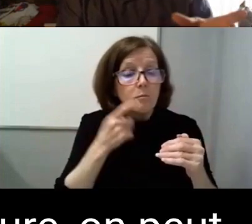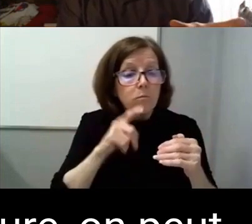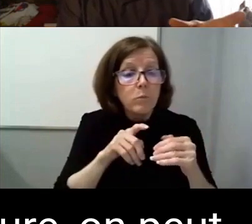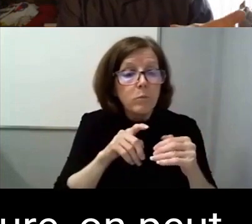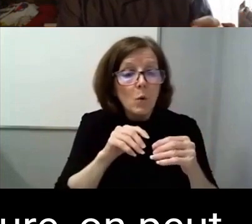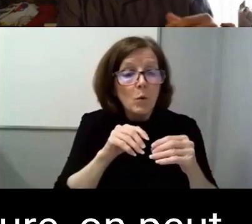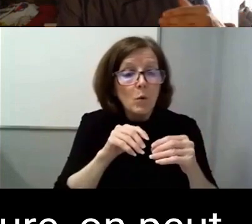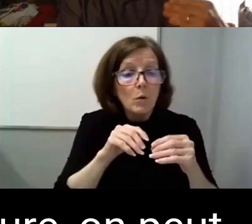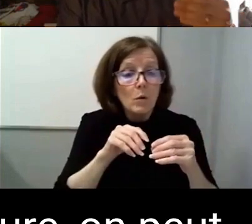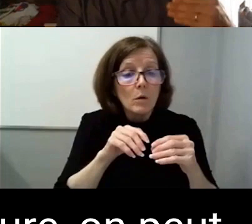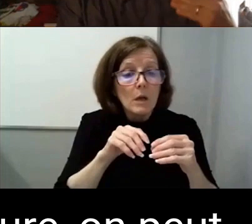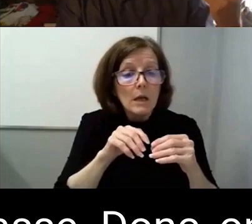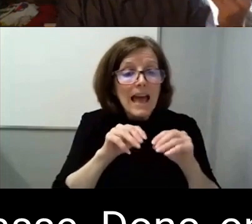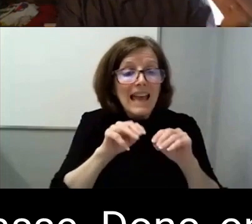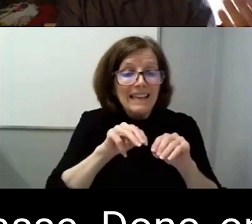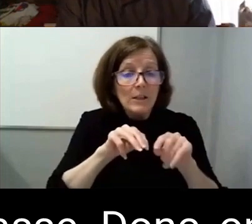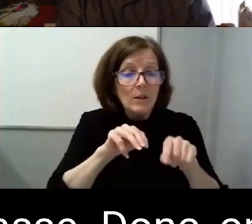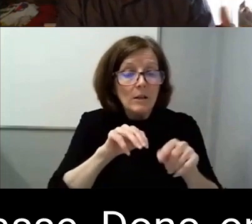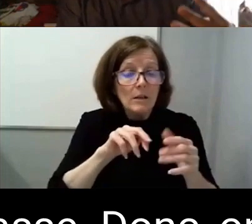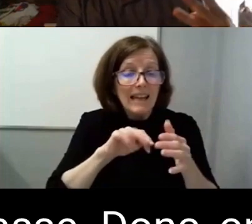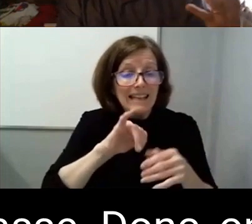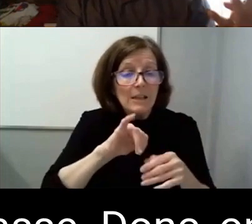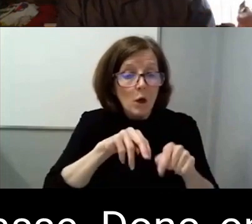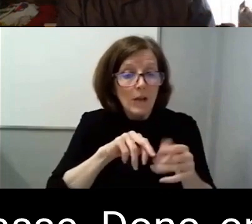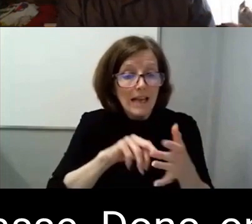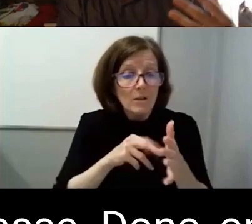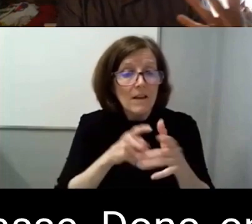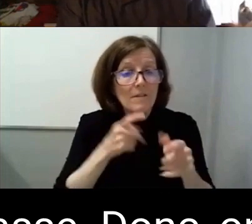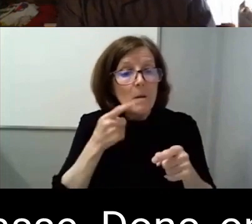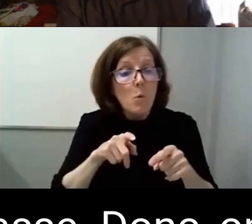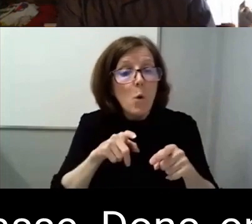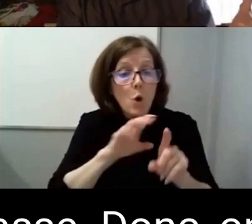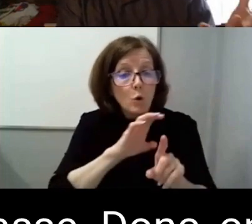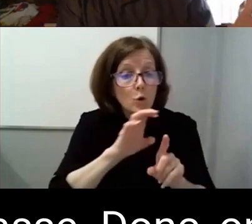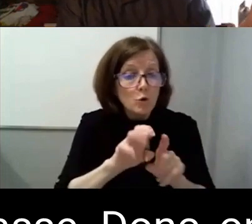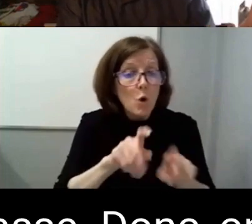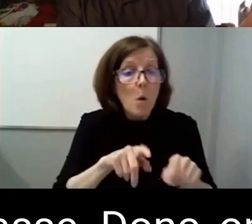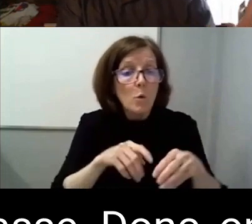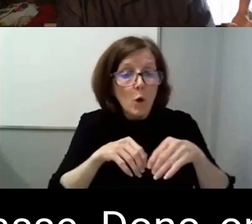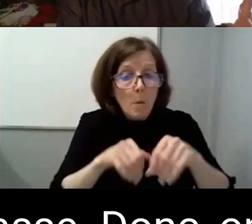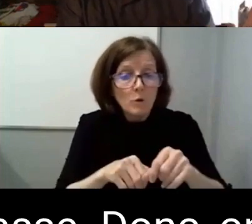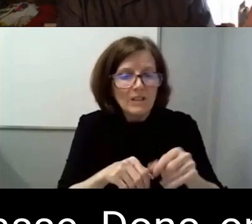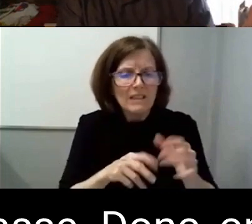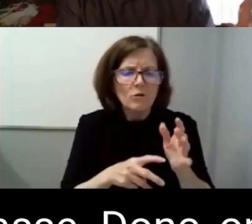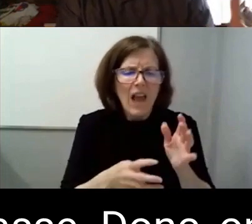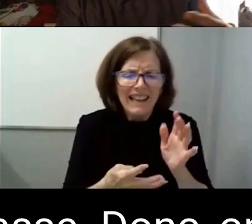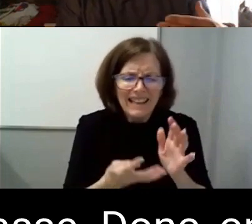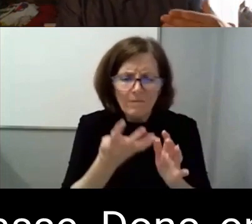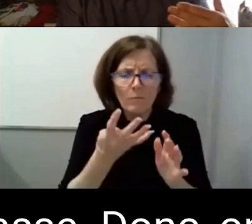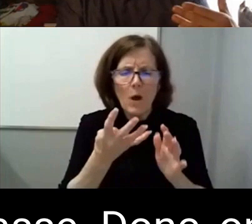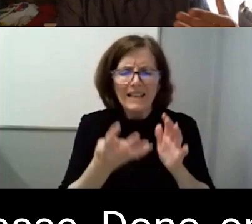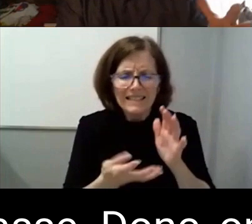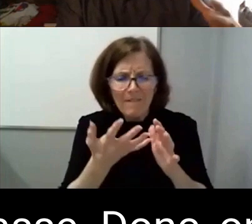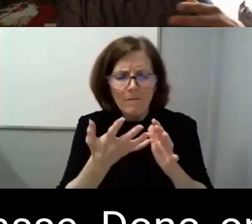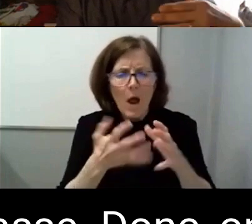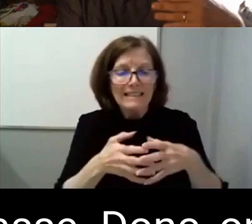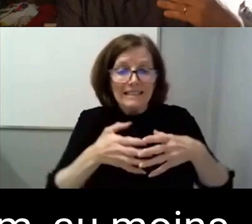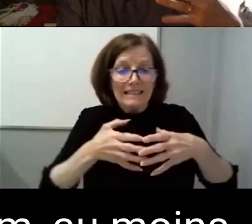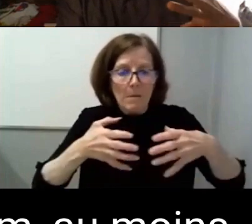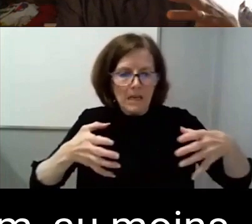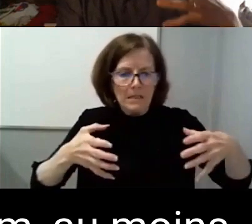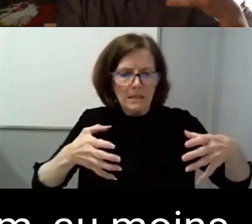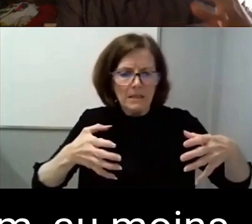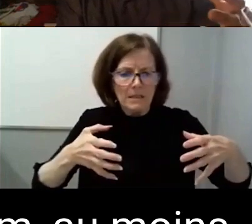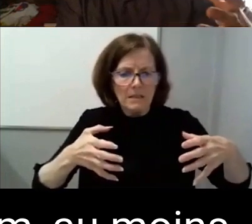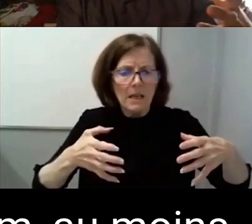à partir d'une culture, on peut la reproduire dans jusqu'à 4 ou 5 fois sa masse. Donc, on